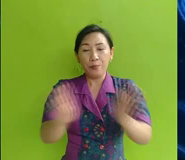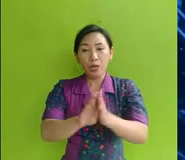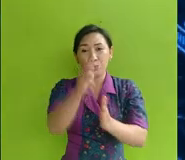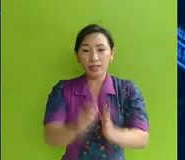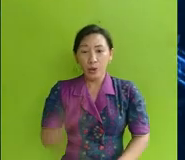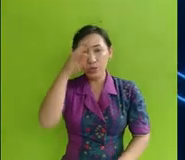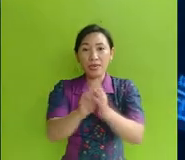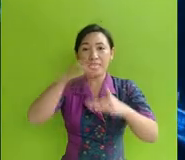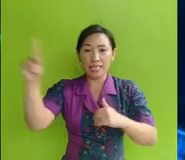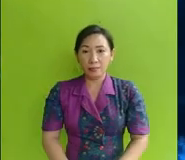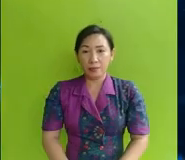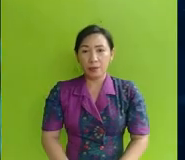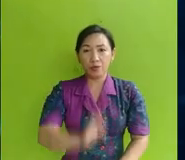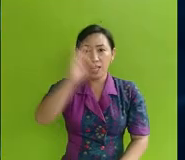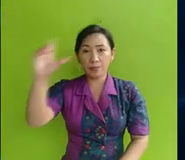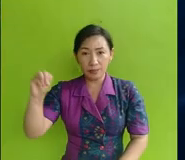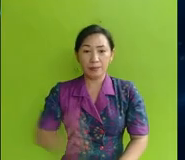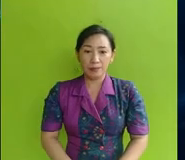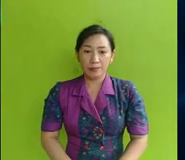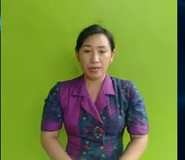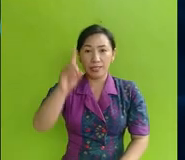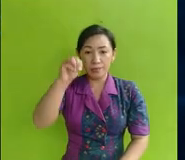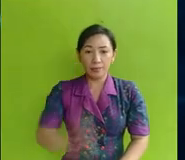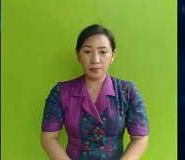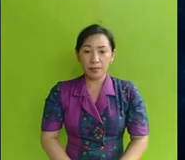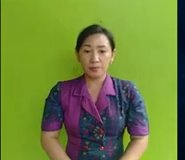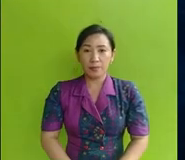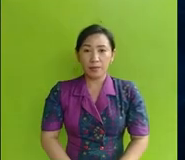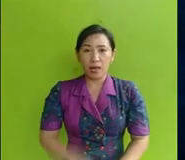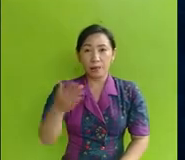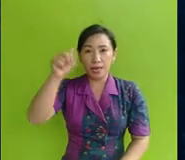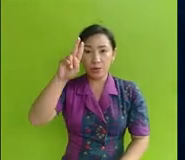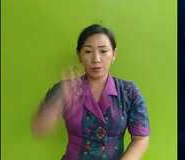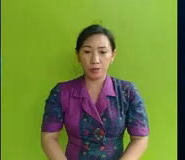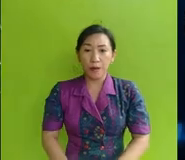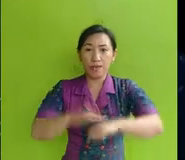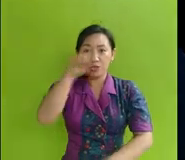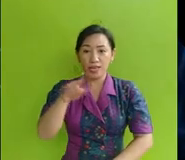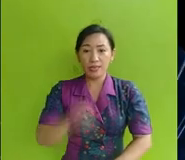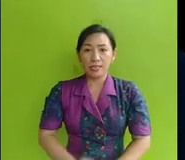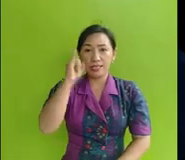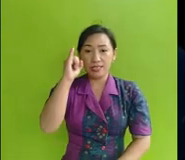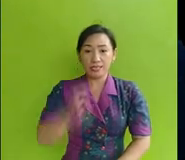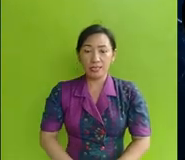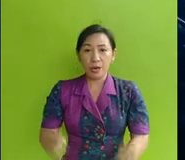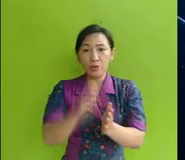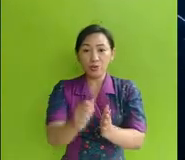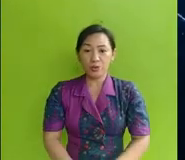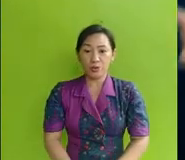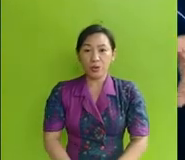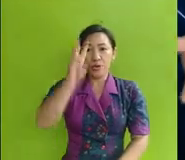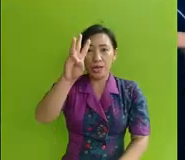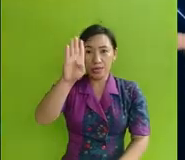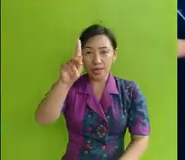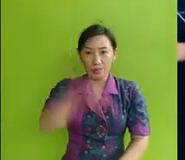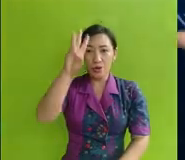untuk meningkatkan profesionalisme sumber daya manusia pada zona integritas menuju WBK-WBBM.